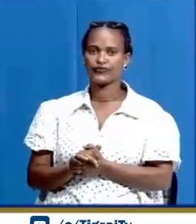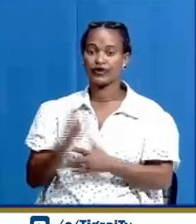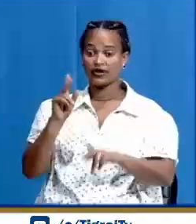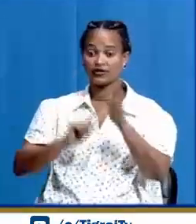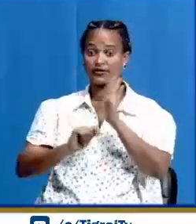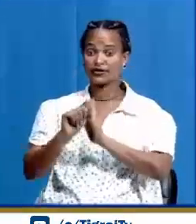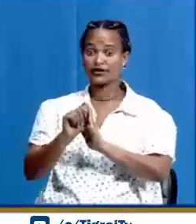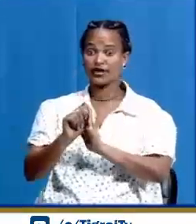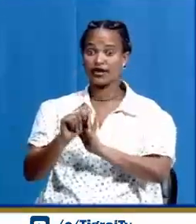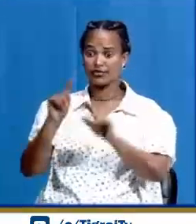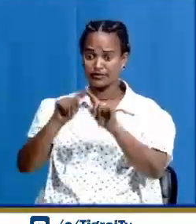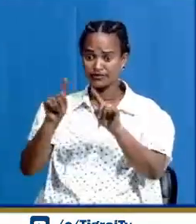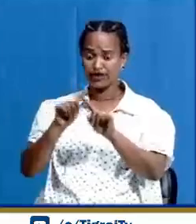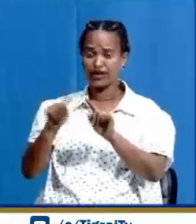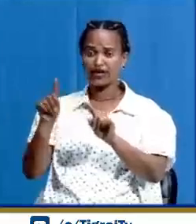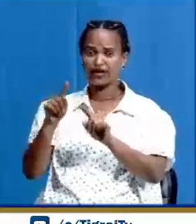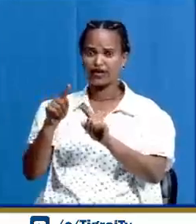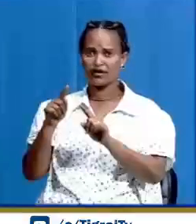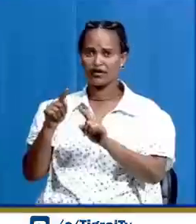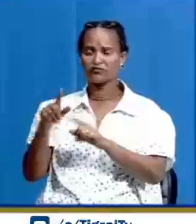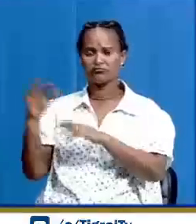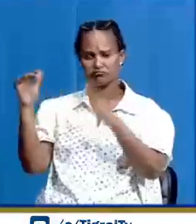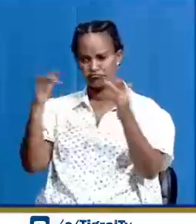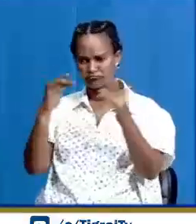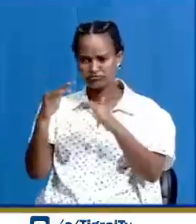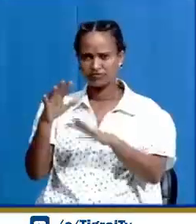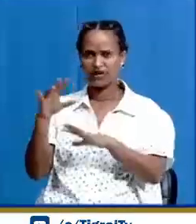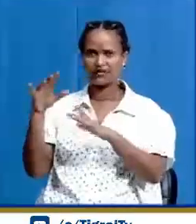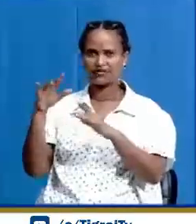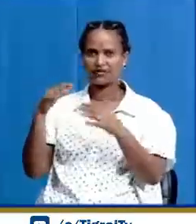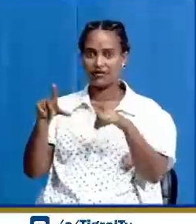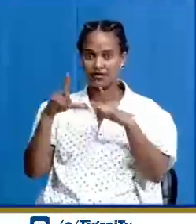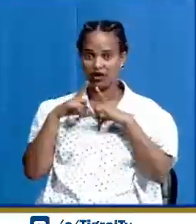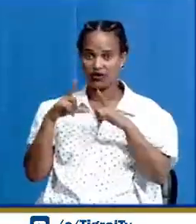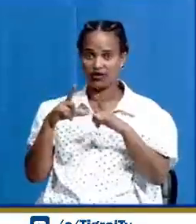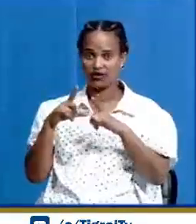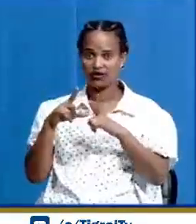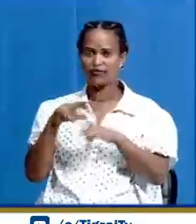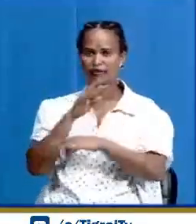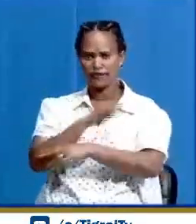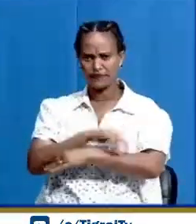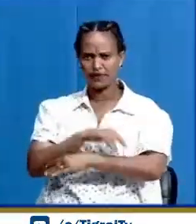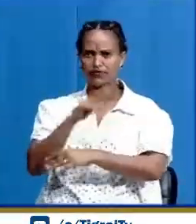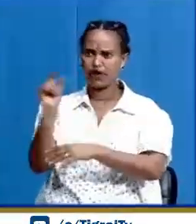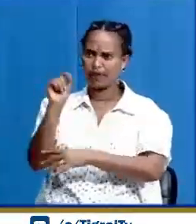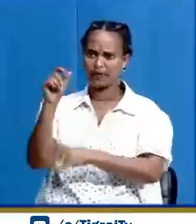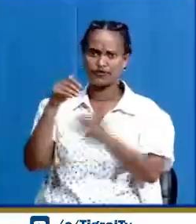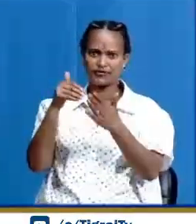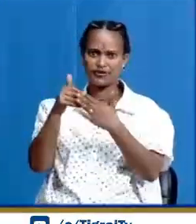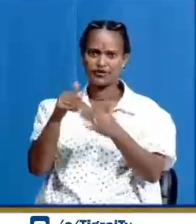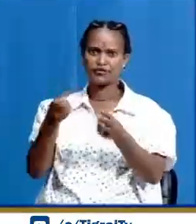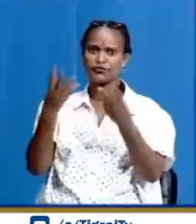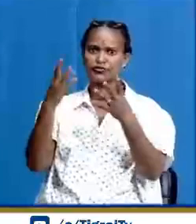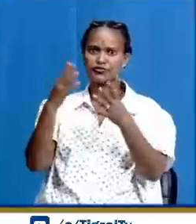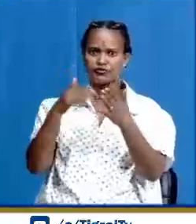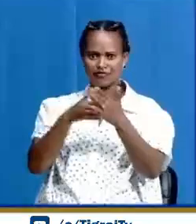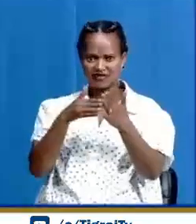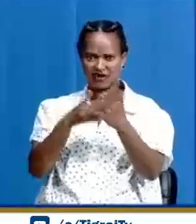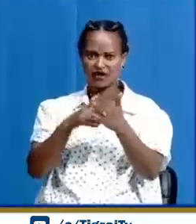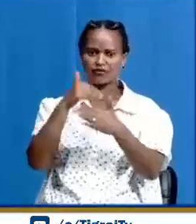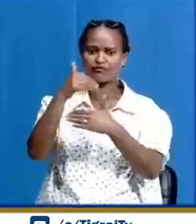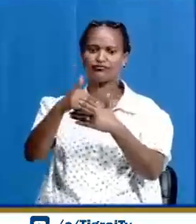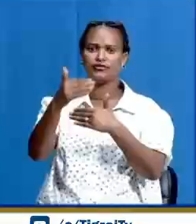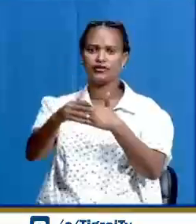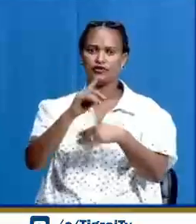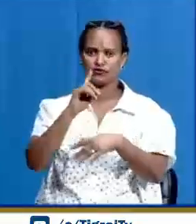ህዝብ ትግራይ ኣብ ዝተፈላለዩ መዋእላት እናካየዱ ዝመፀ ቃልሲ ህላወ በቢምዕራፉ ኣብ ዓወት ዝበፅሐ ብዙሕ መሰናኽላት ብምሕላፍ